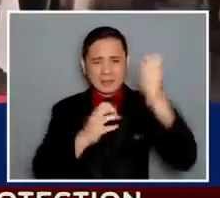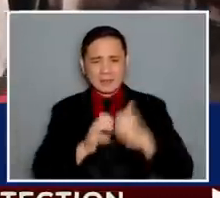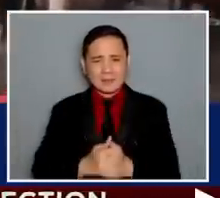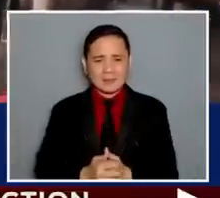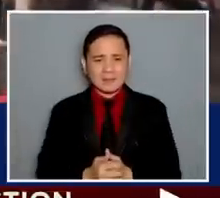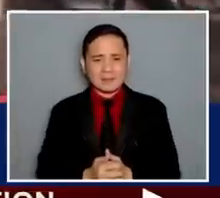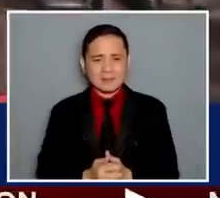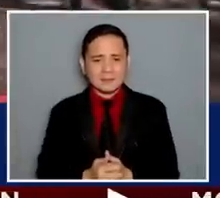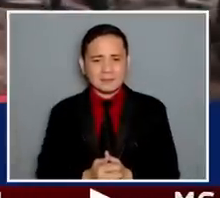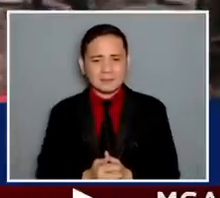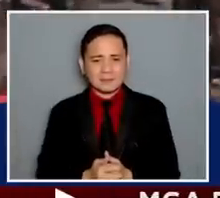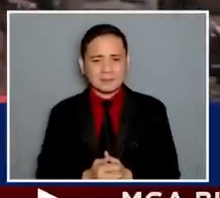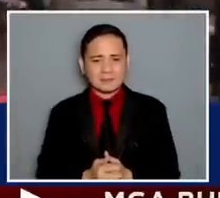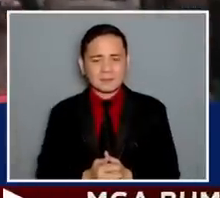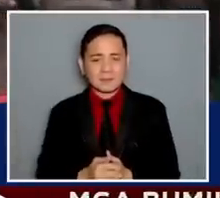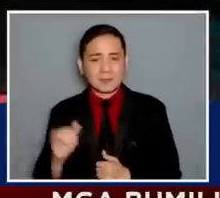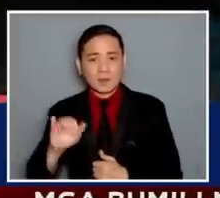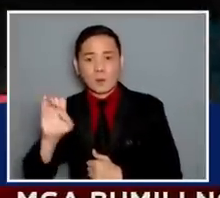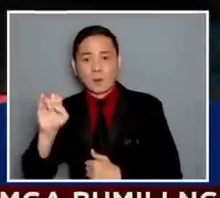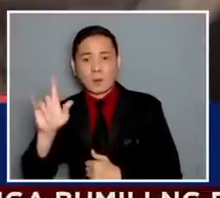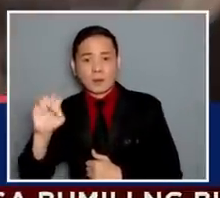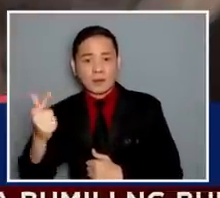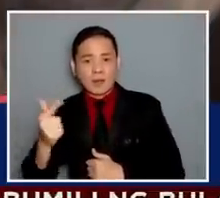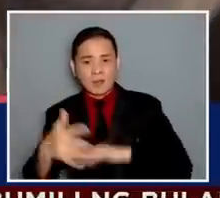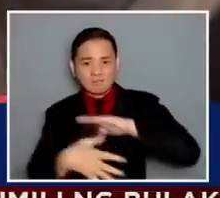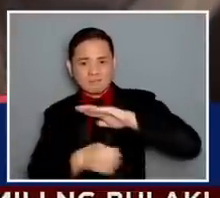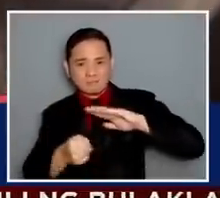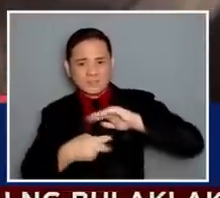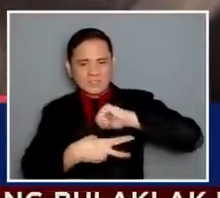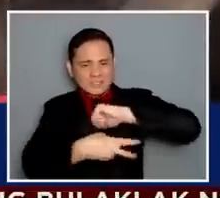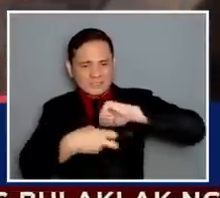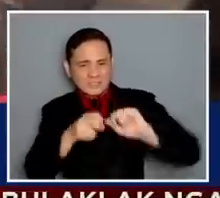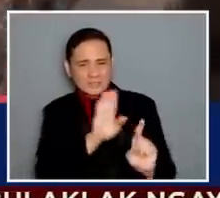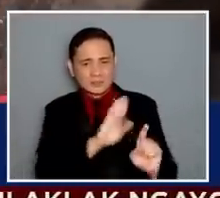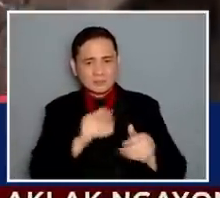At tinangkang nakawi ni Olga ang bata.